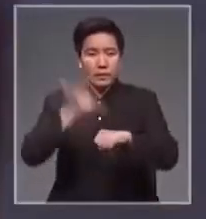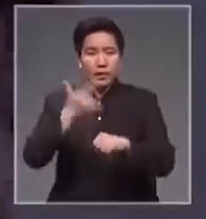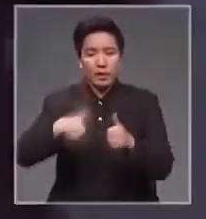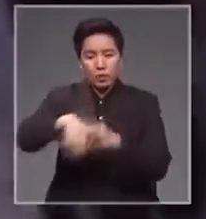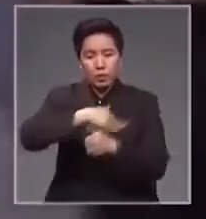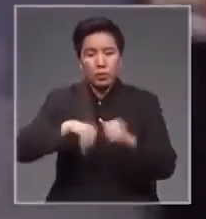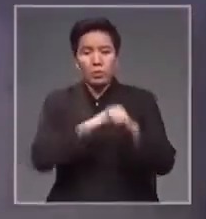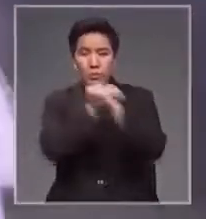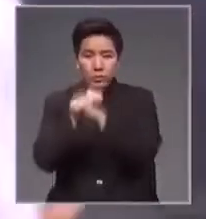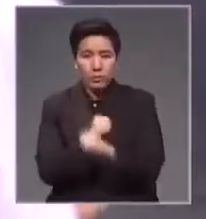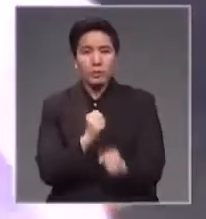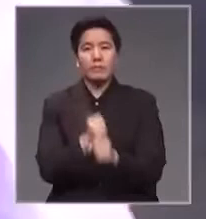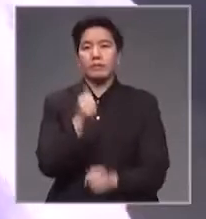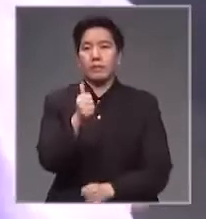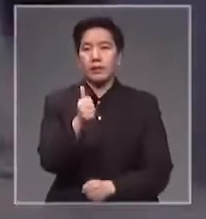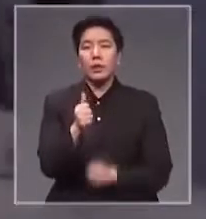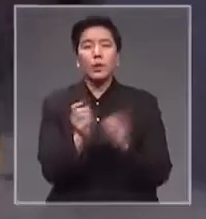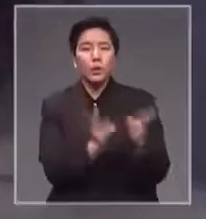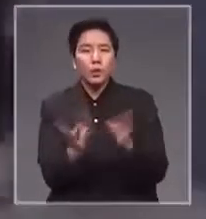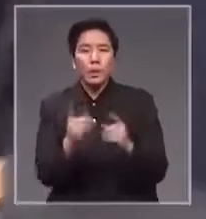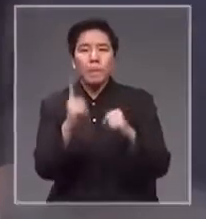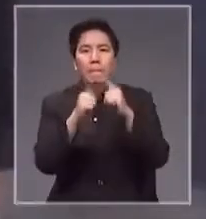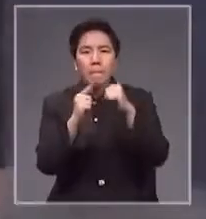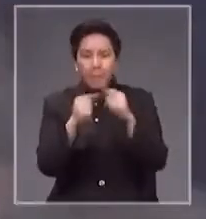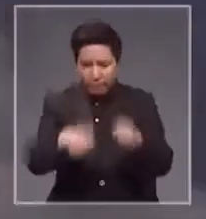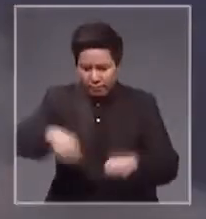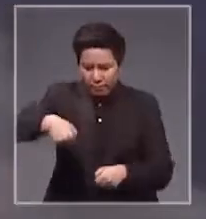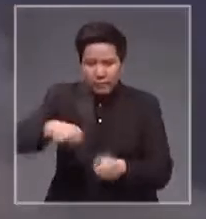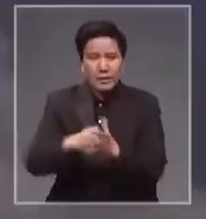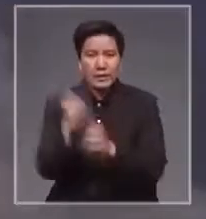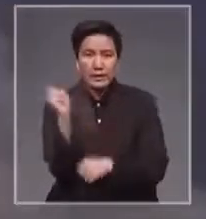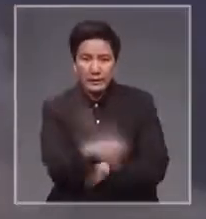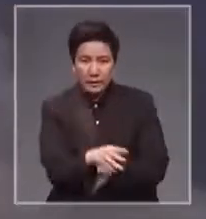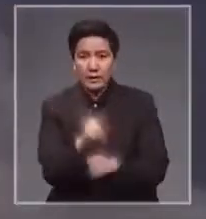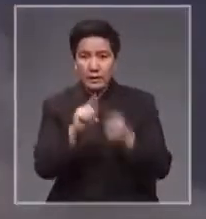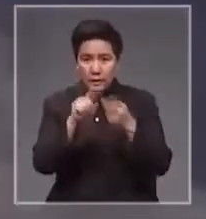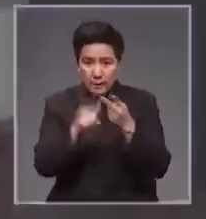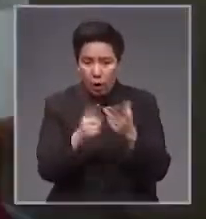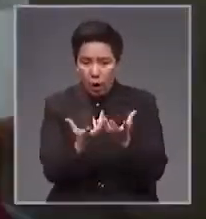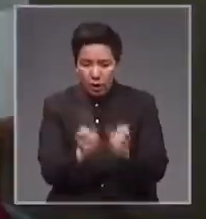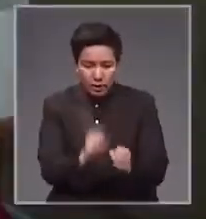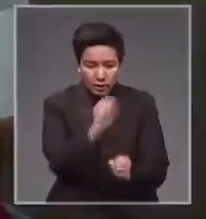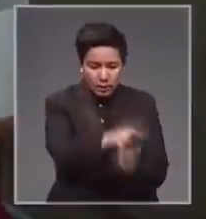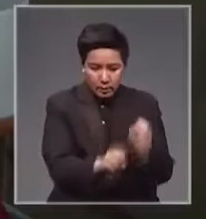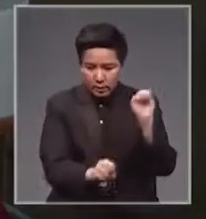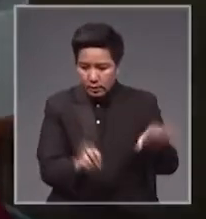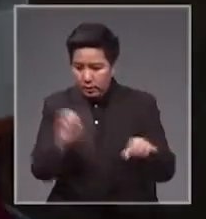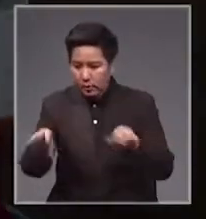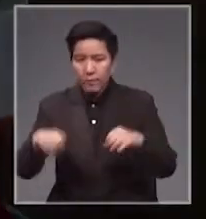ของโลกได้อย่างง่ายๆโดยการลดใช้ถุงพลาสติกการคัดแยกขยะณต้นทางการปิดเครื่องใช้ไฟฟ้าที่ไม่จำ